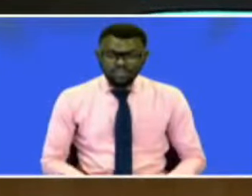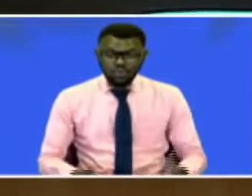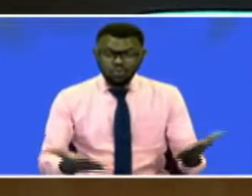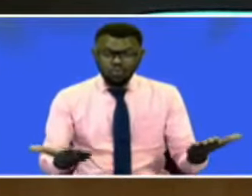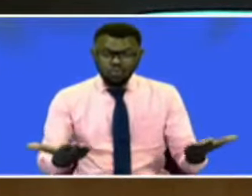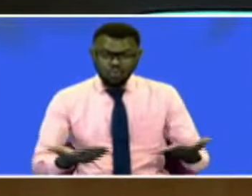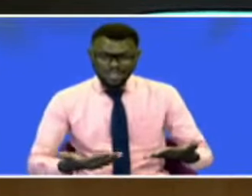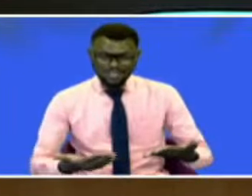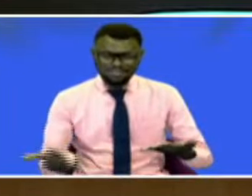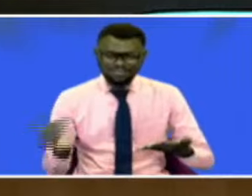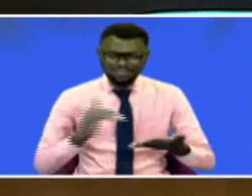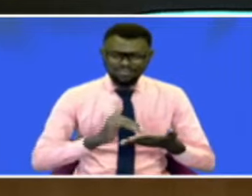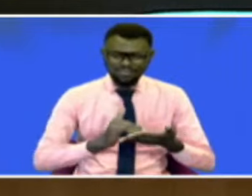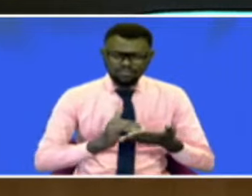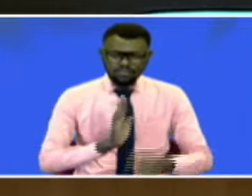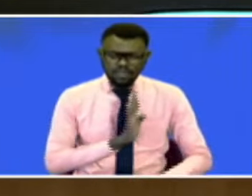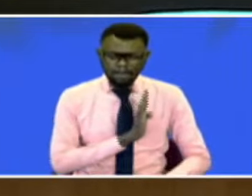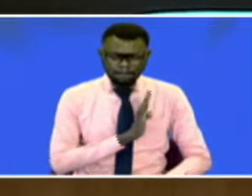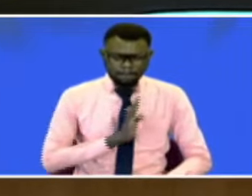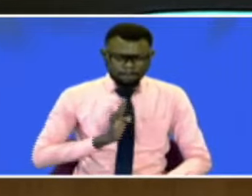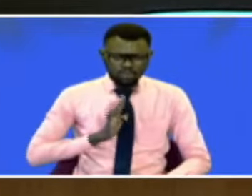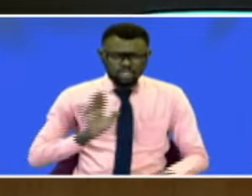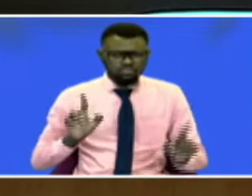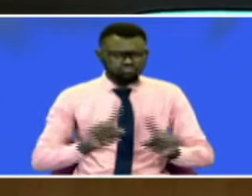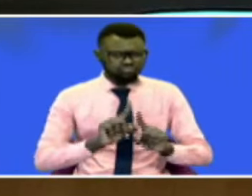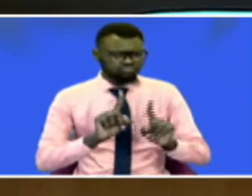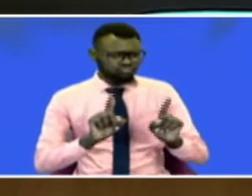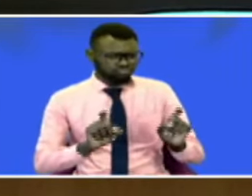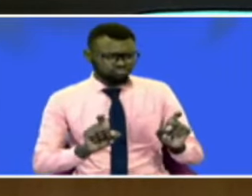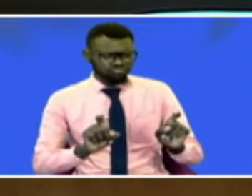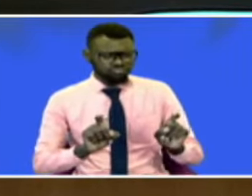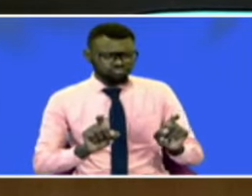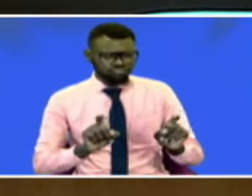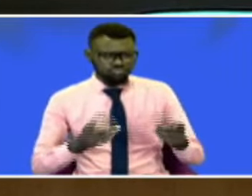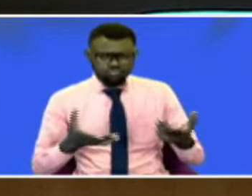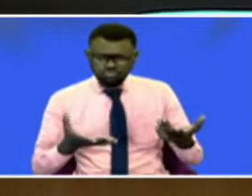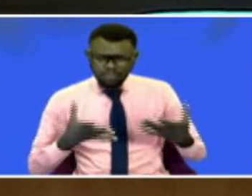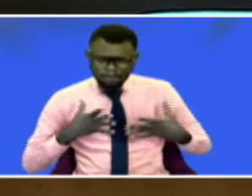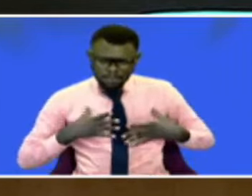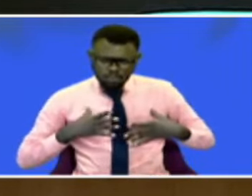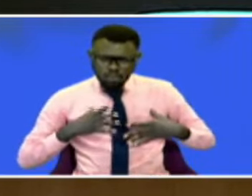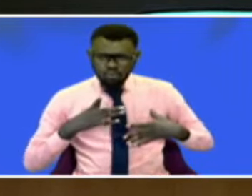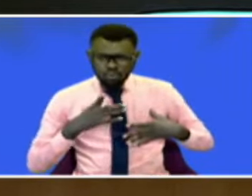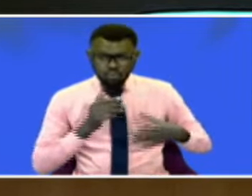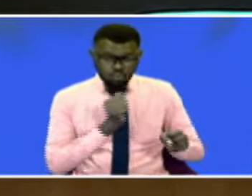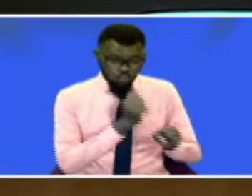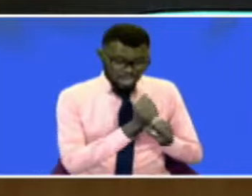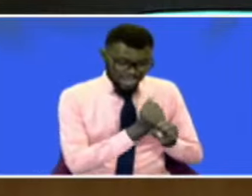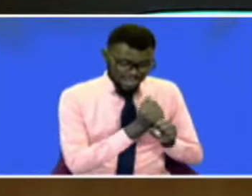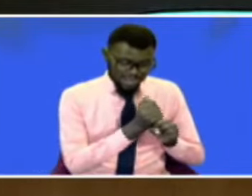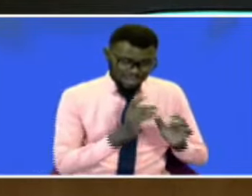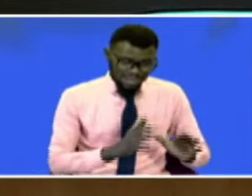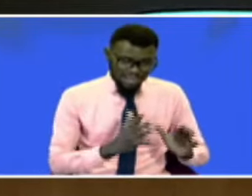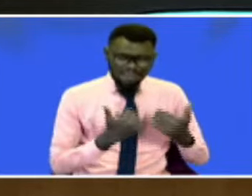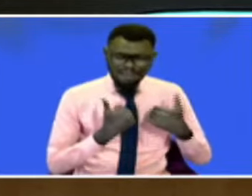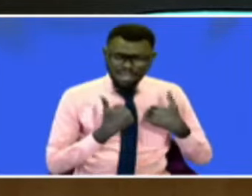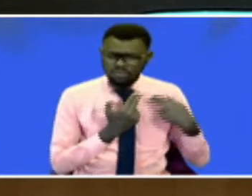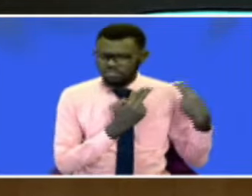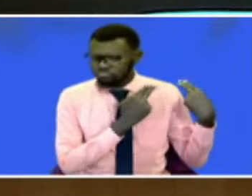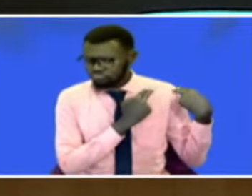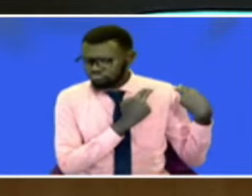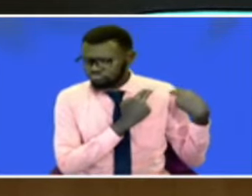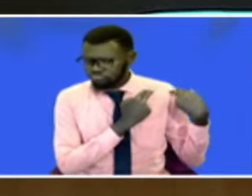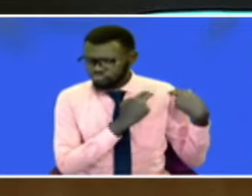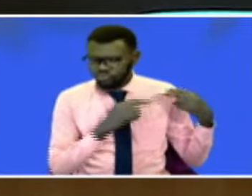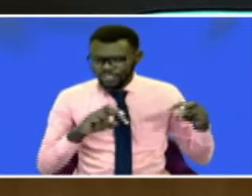Karibu tena mtazamaji. Bodi ya mitihani ya wataalam wa usimamizi wa wafanyikazi hapa nchini ambayo imepewa jukumu la kuandaa mitaala, kuchunguza